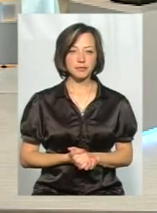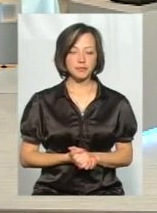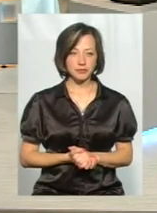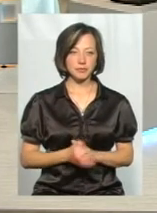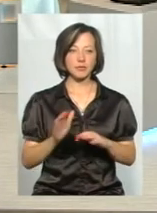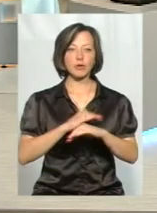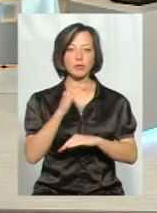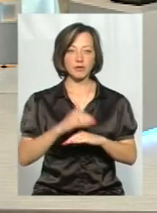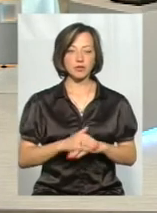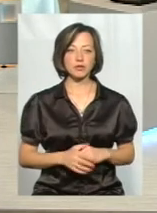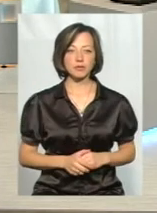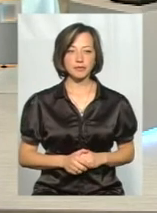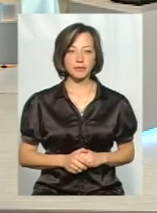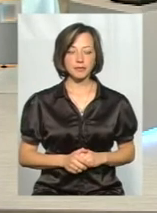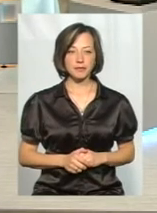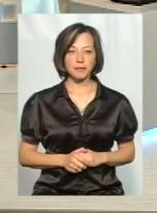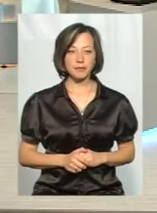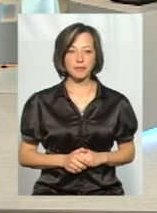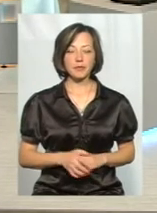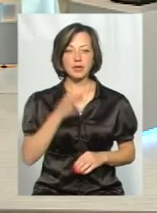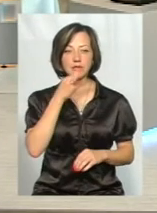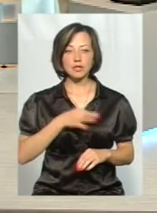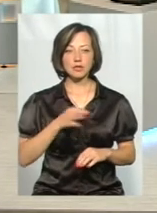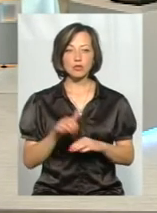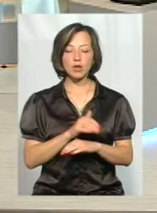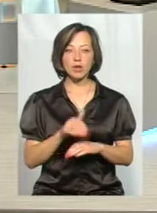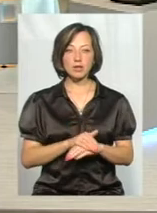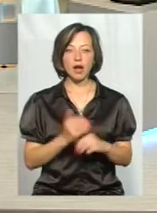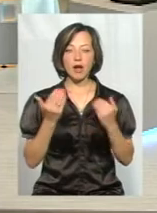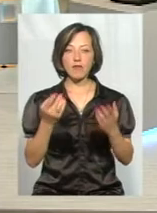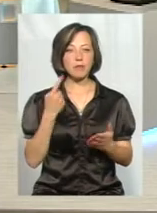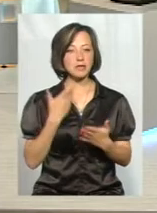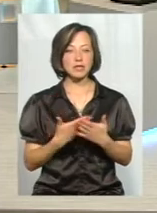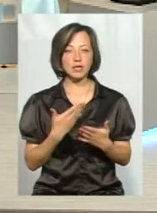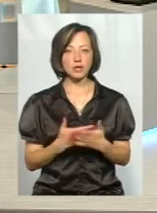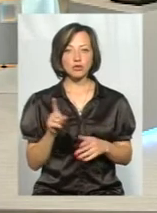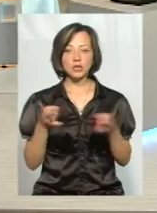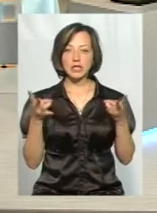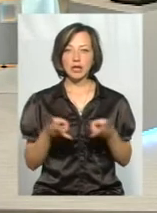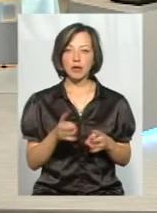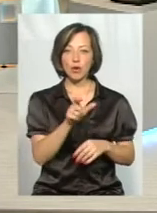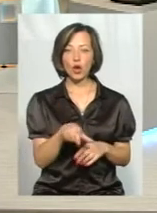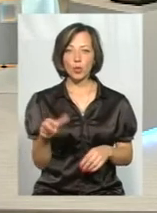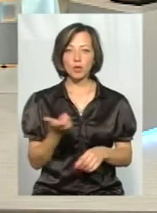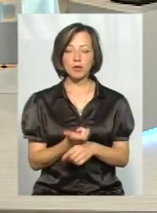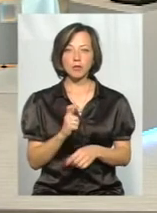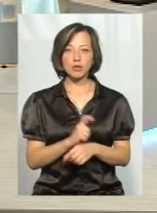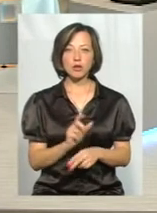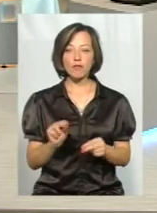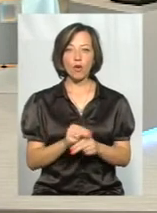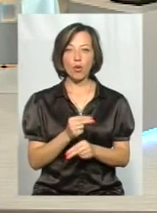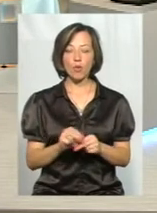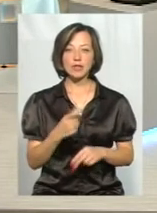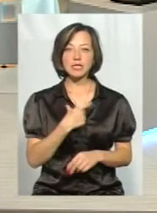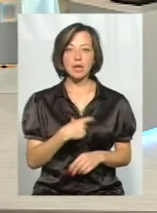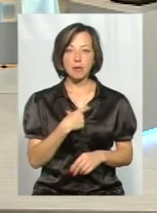Алло, добрий вечір. Добрий вечір. Скажіть, будь ласка, а вам не здається, що треба, щоб люди більше виховували